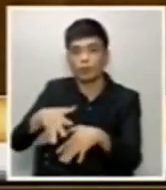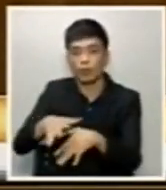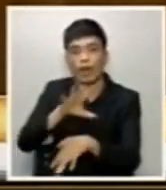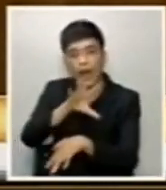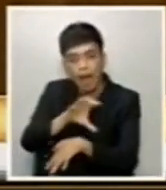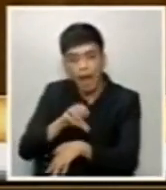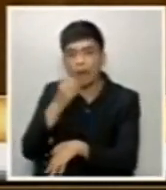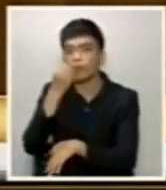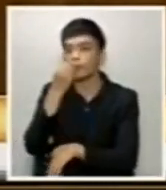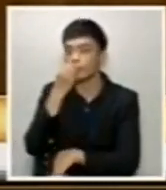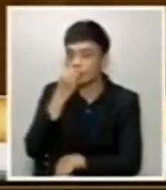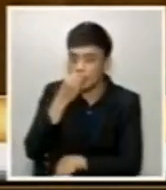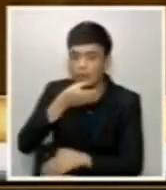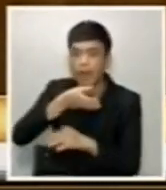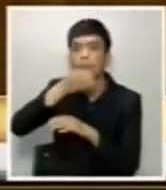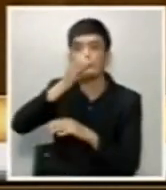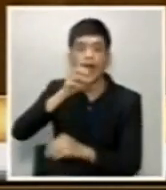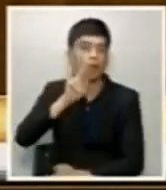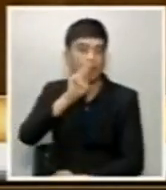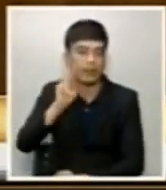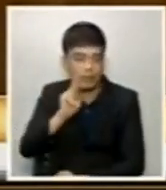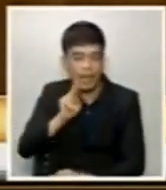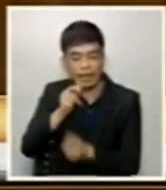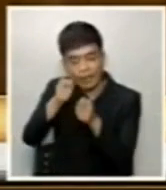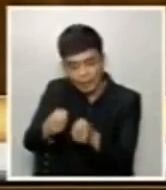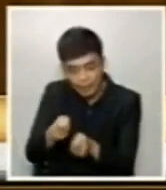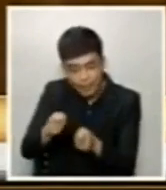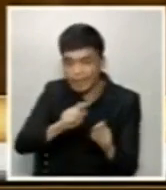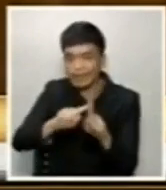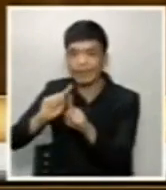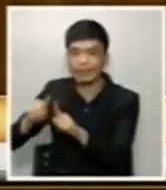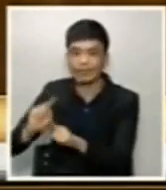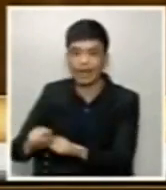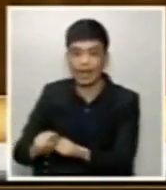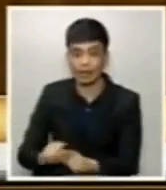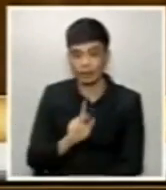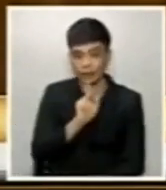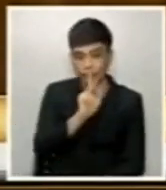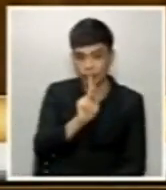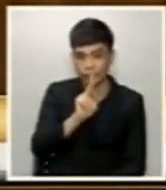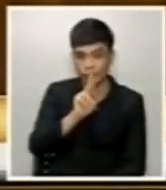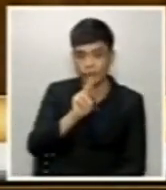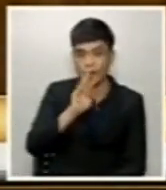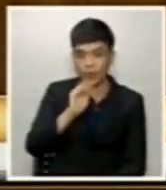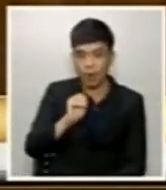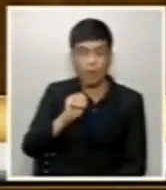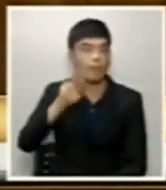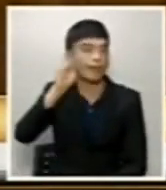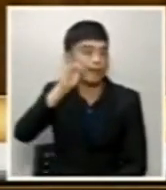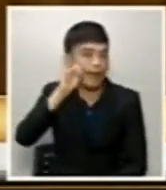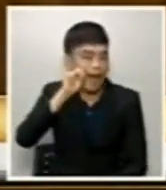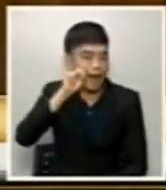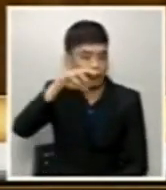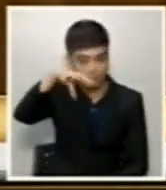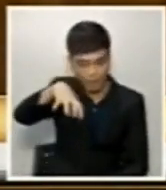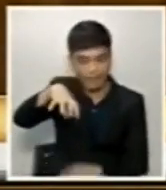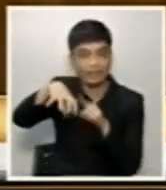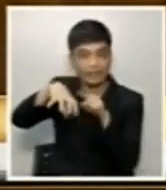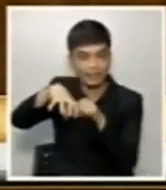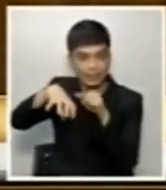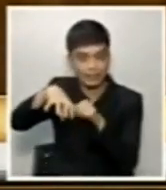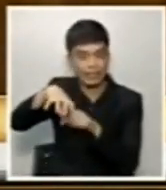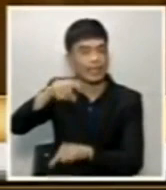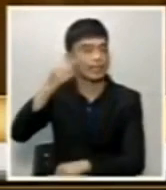การบริโภคและก็เพื่อการเกษตรนะครับทางกรมชลประทานนะครับก็ได้มีแผนการดำเนินการในการที่